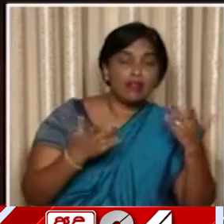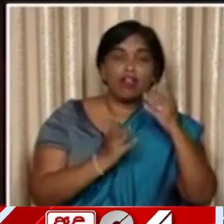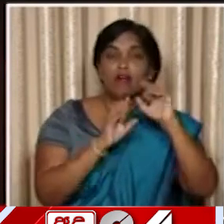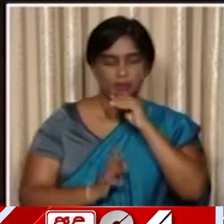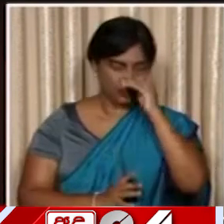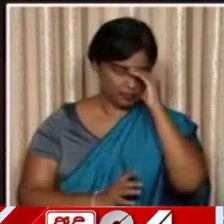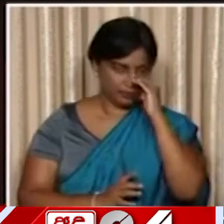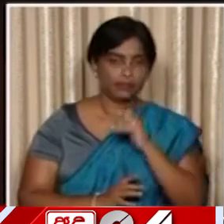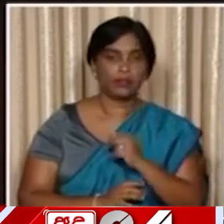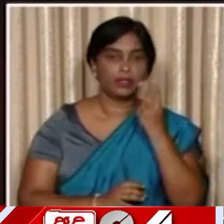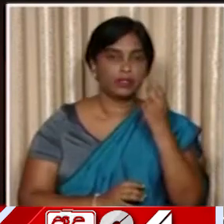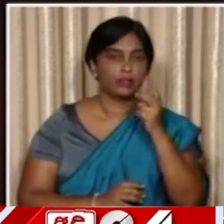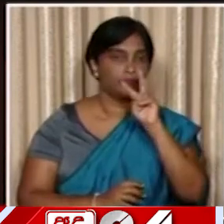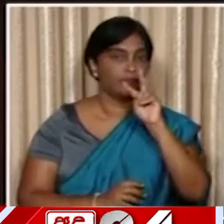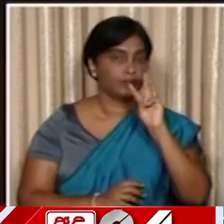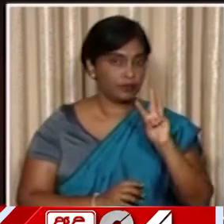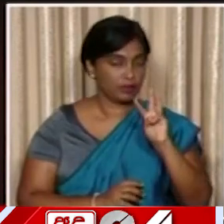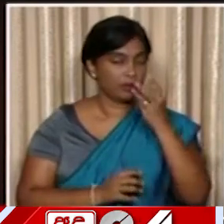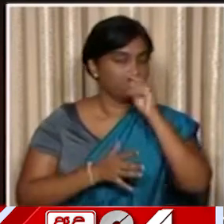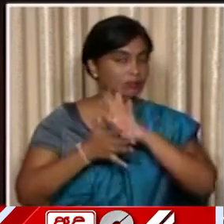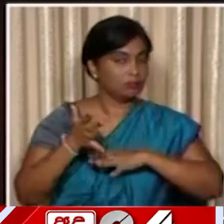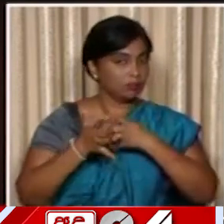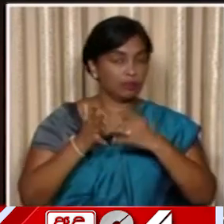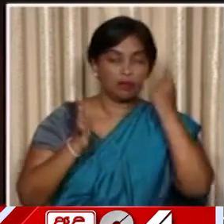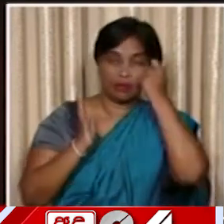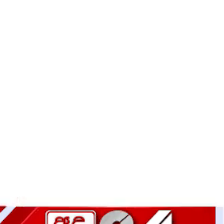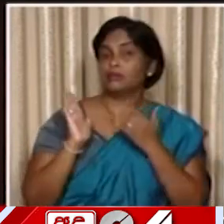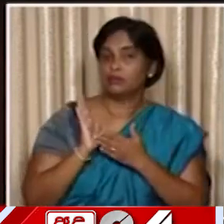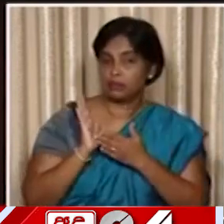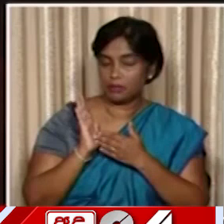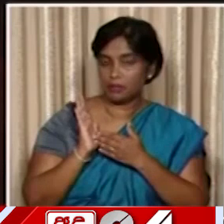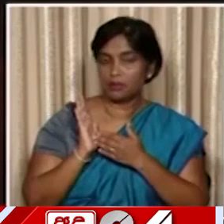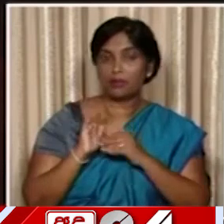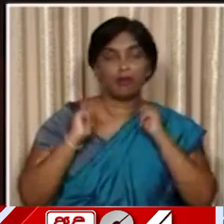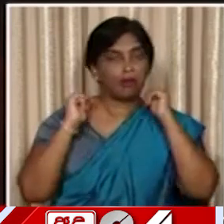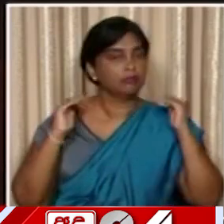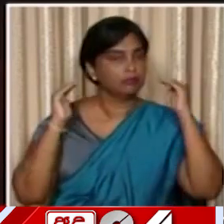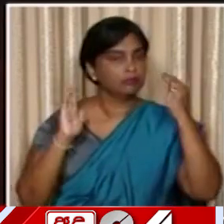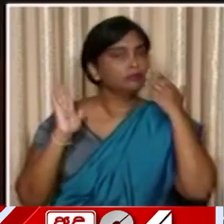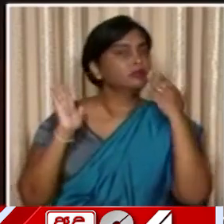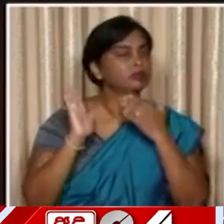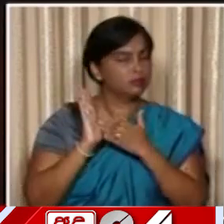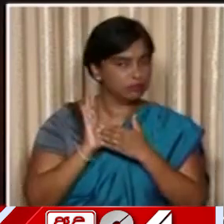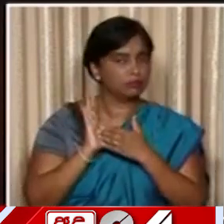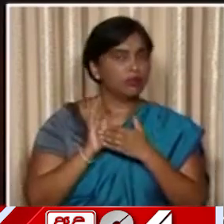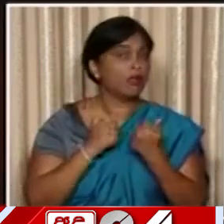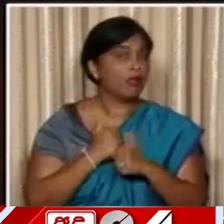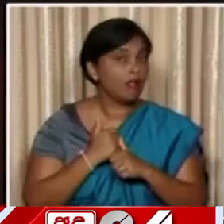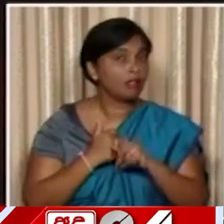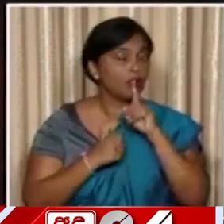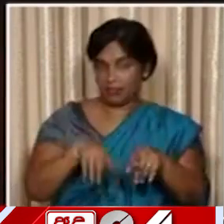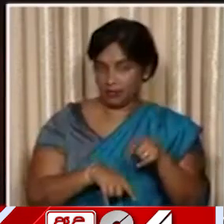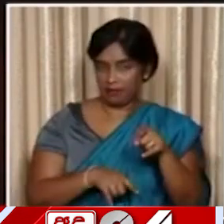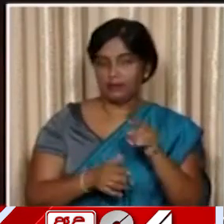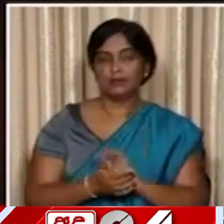කියන කාරණාව. 2023 අයවැය යෝජනා පිළිබඳ ප්‍රගතිය බලන්නට හදනවයි කියපු ආයතනයවත්